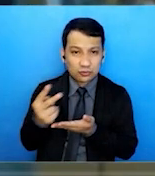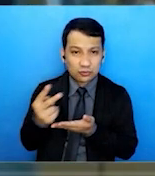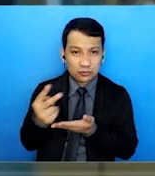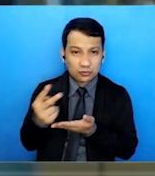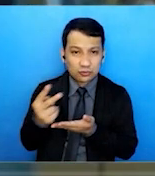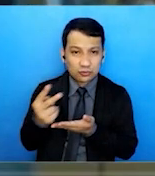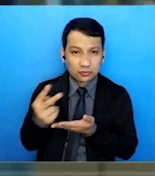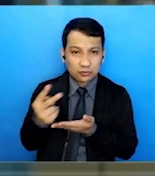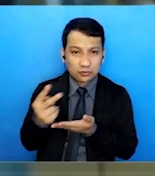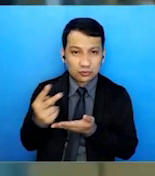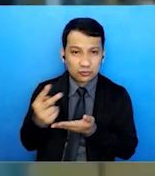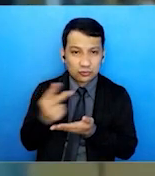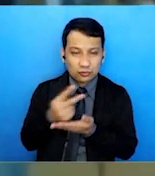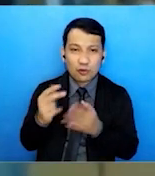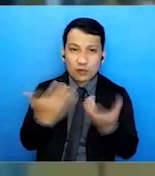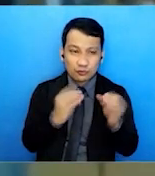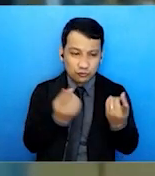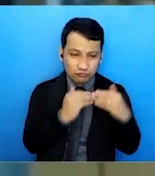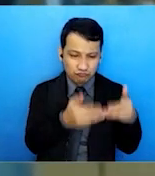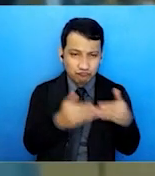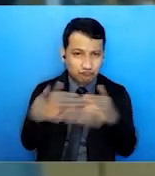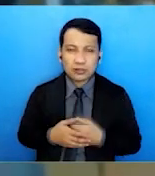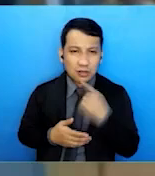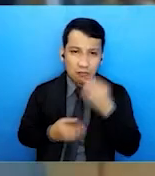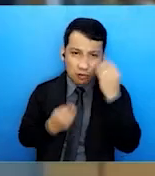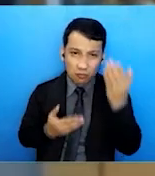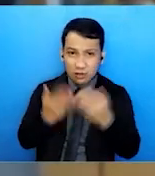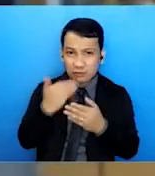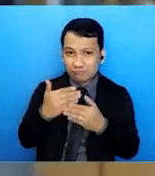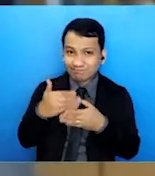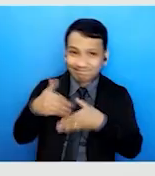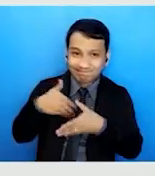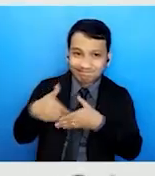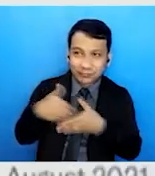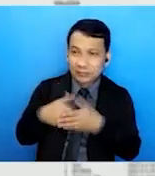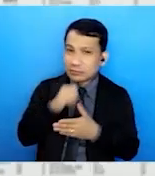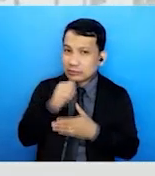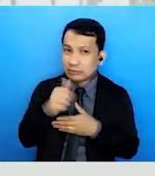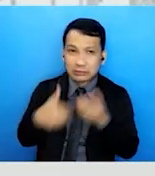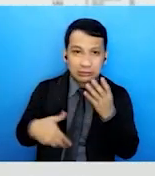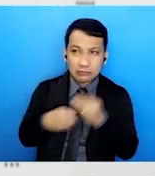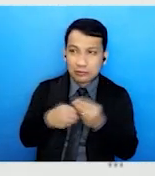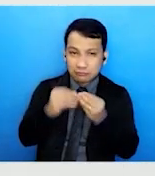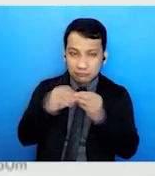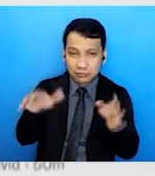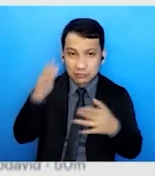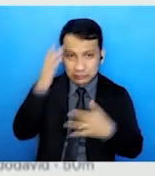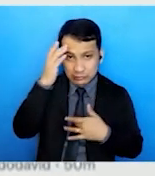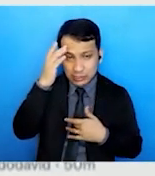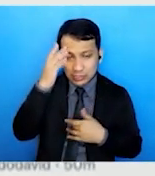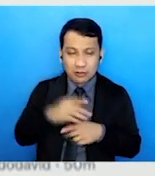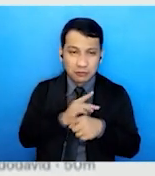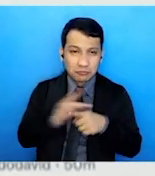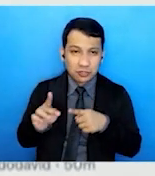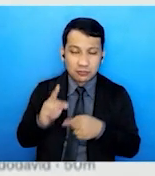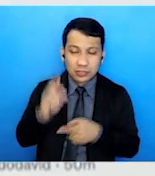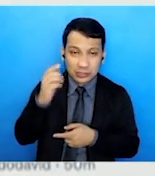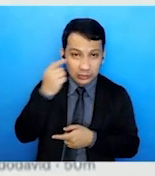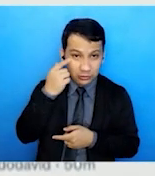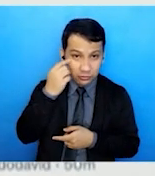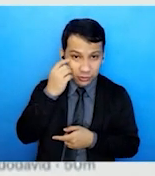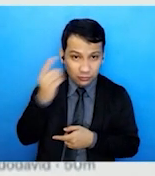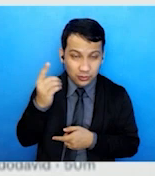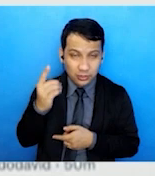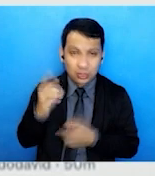naman foolproof na kahit moderate risk yan, hindi magdadala ng sakit yan. Sabi pa ni Professor Guido David ng Okta